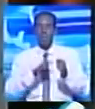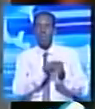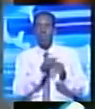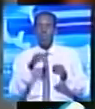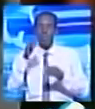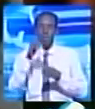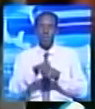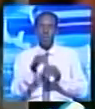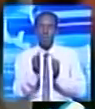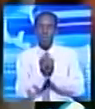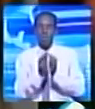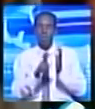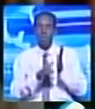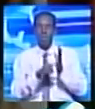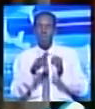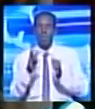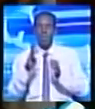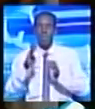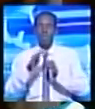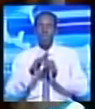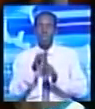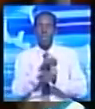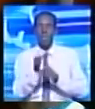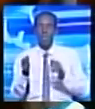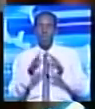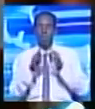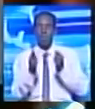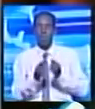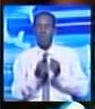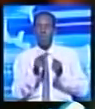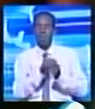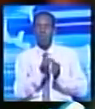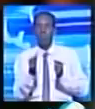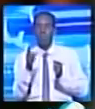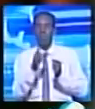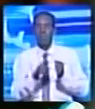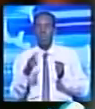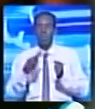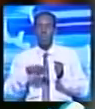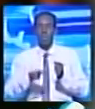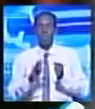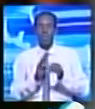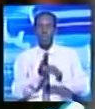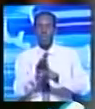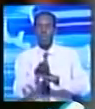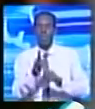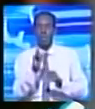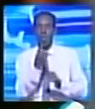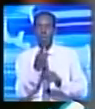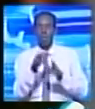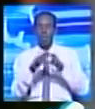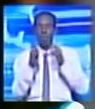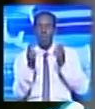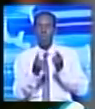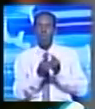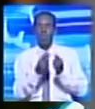la nuit du 16 décembre vers 21h. À cet endroit précis, au moment où il se rendait comme à l'accoutumée chez lui. La première infraction qui a